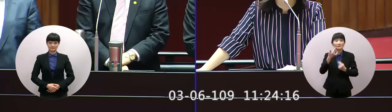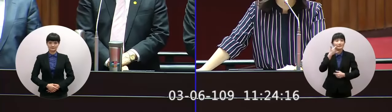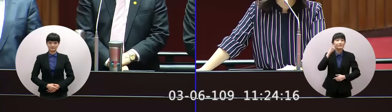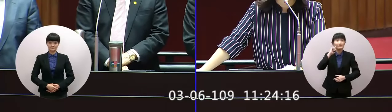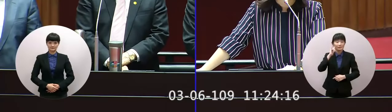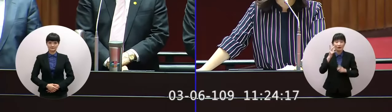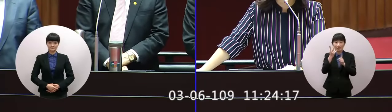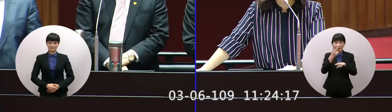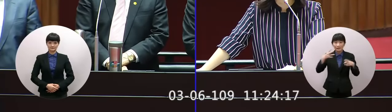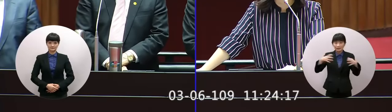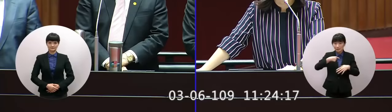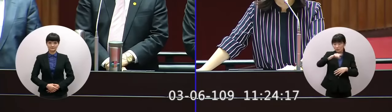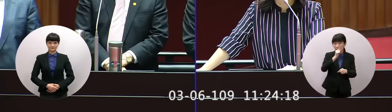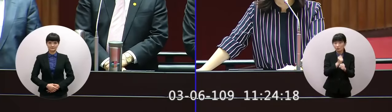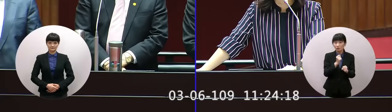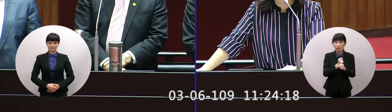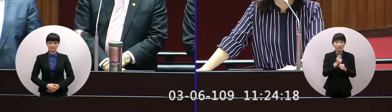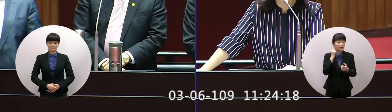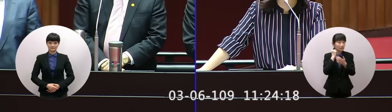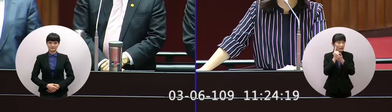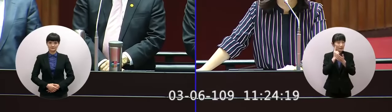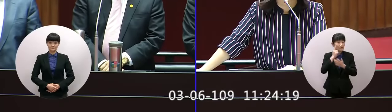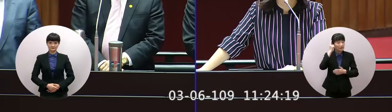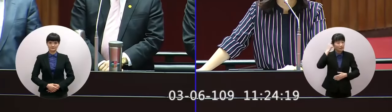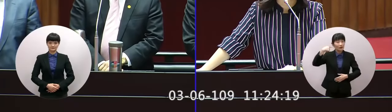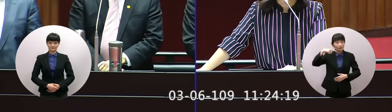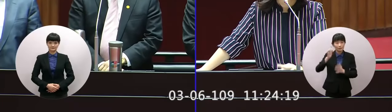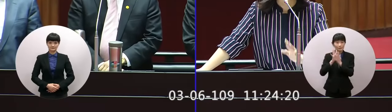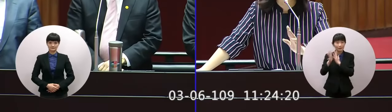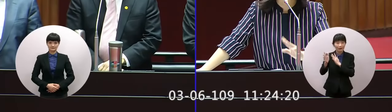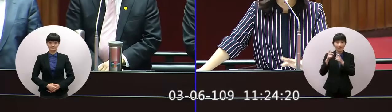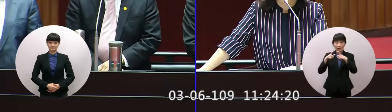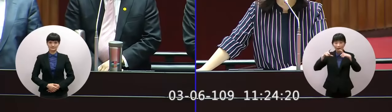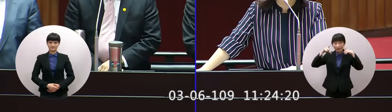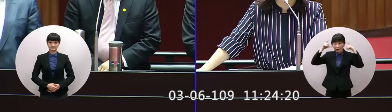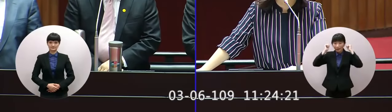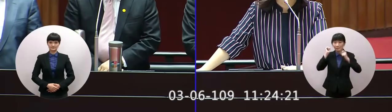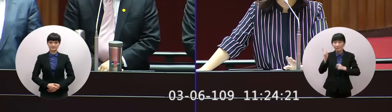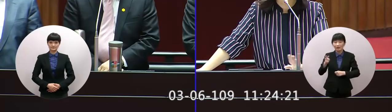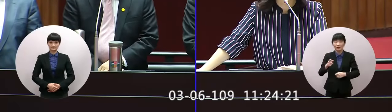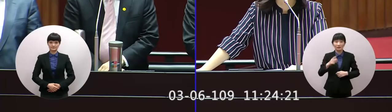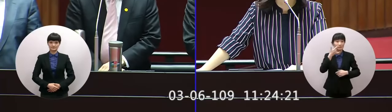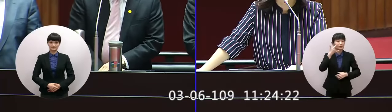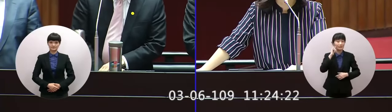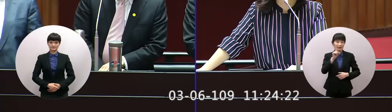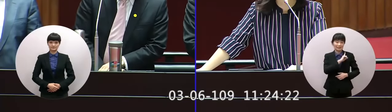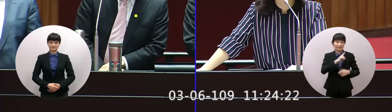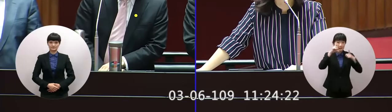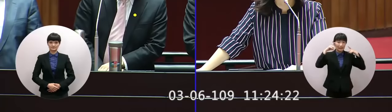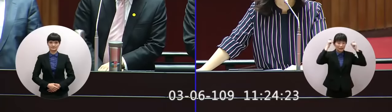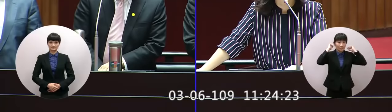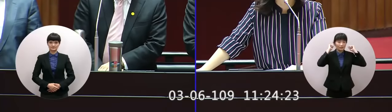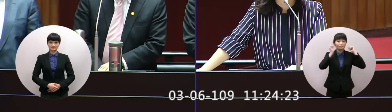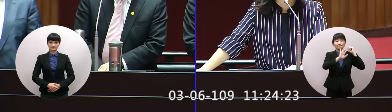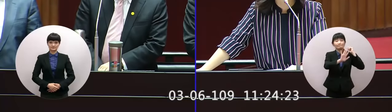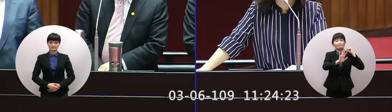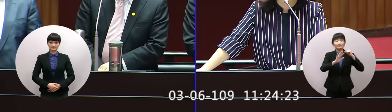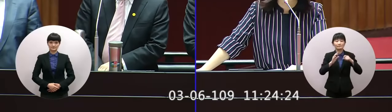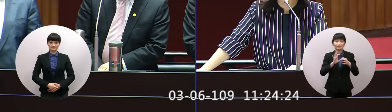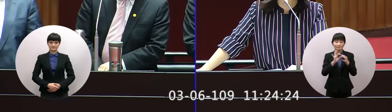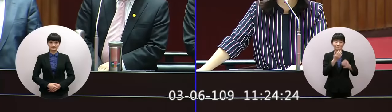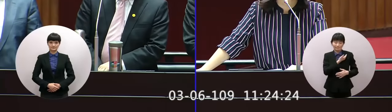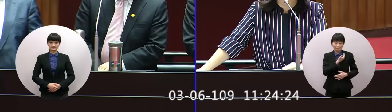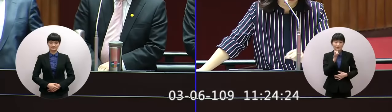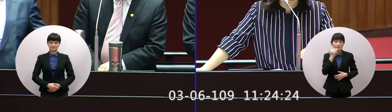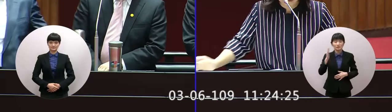的家长每天就想着要去买口罩，自己可以不用戴，孩子你只要不戴家